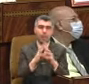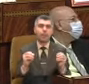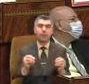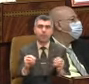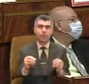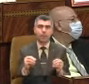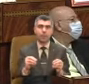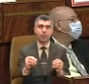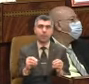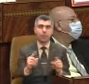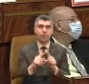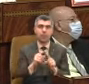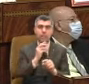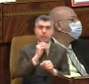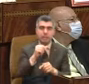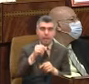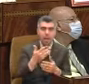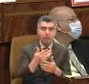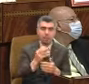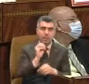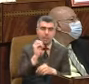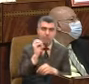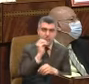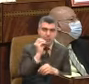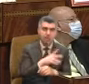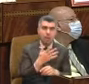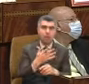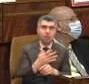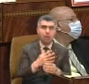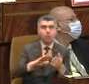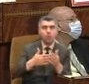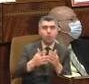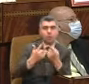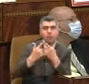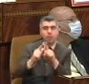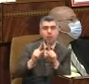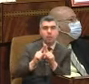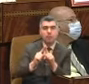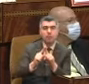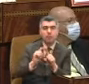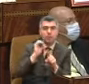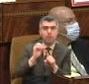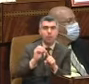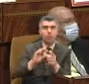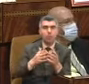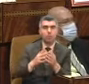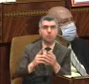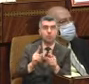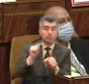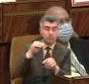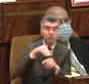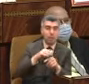بانهم بداو كيوضعوا فيها الاتربه، الرمود، بداو كيسدوا العيون والمجريات ديال العيون اللي كتصب فيها، العيون ديال